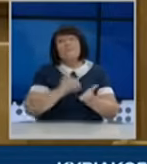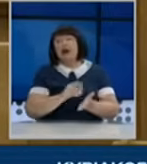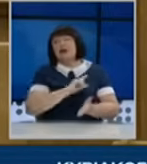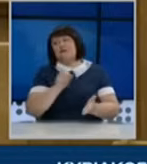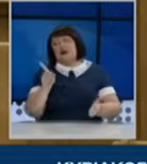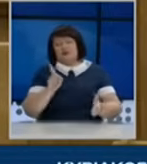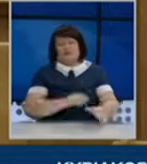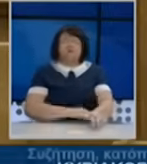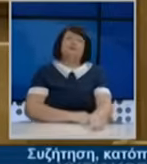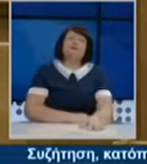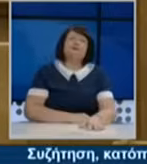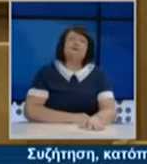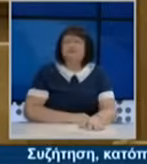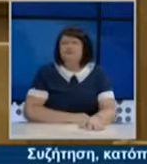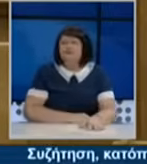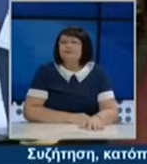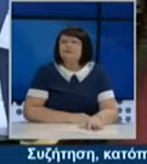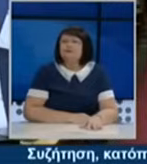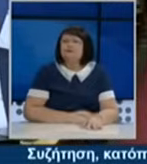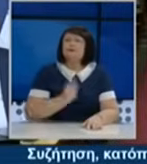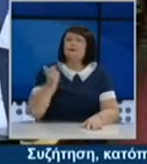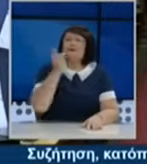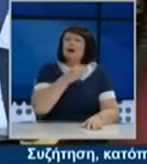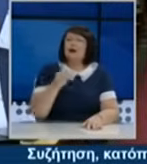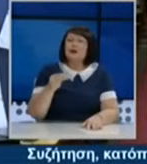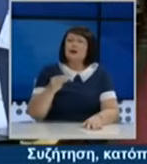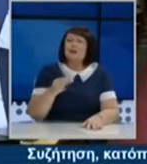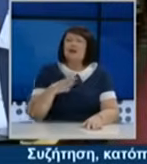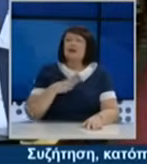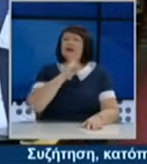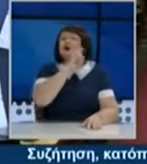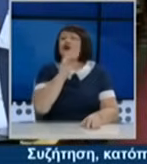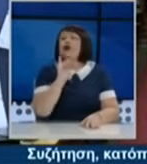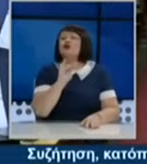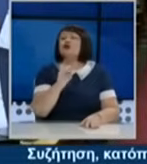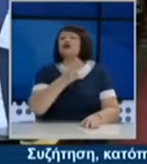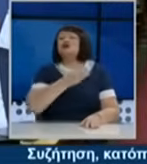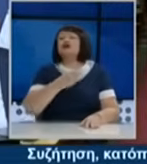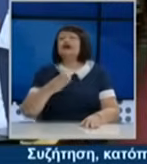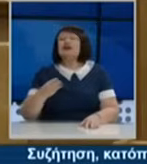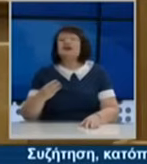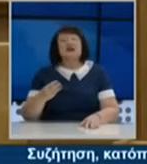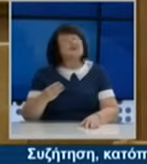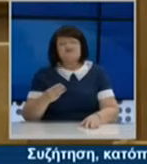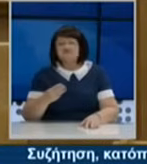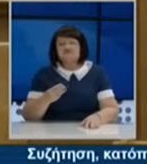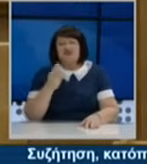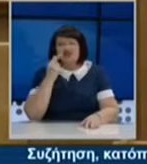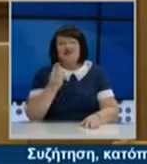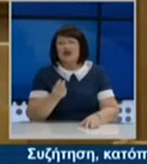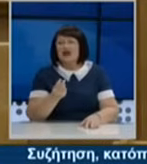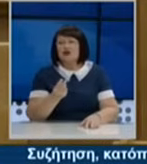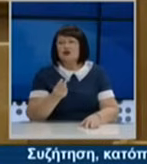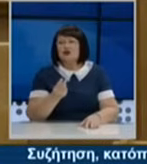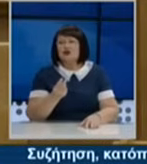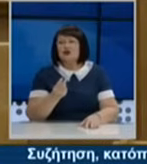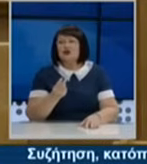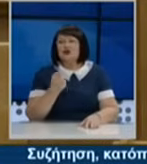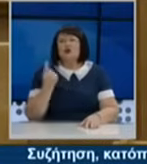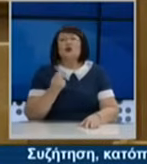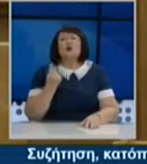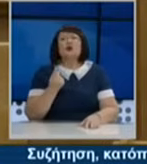μία. Πάμε και στο επόμενο θέμα. Θα ήθελα να ρωτήσω εδώ το ΣΥΡΙΖΑ, αλλά δεν. Ως συνήθως,